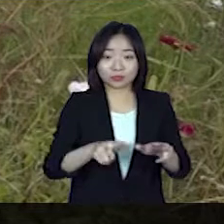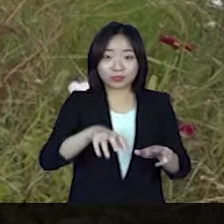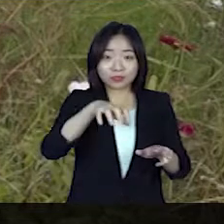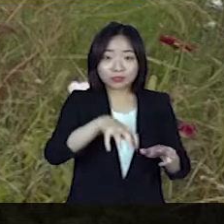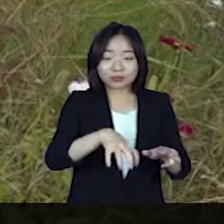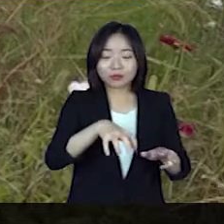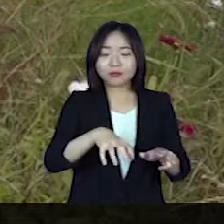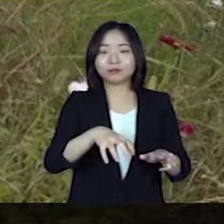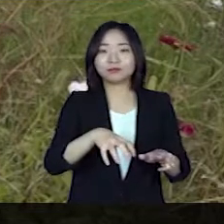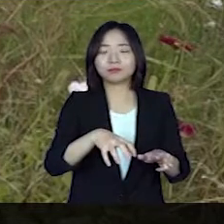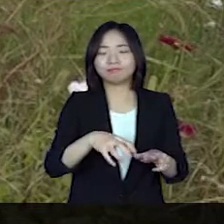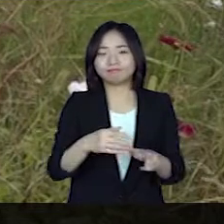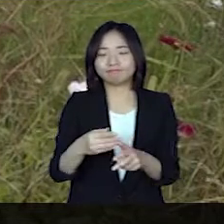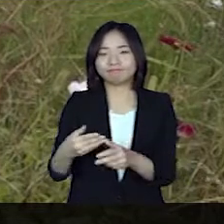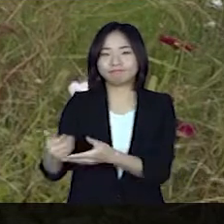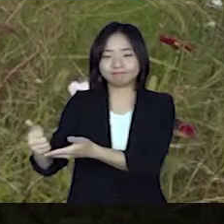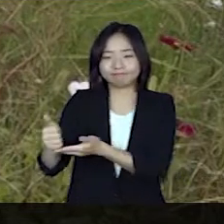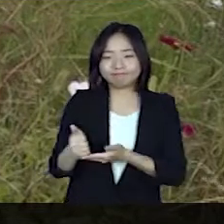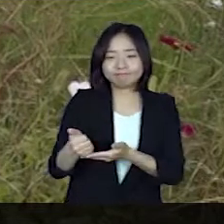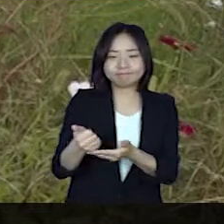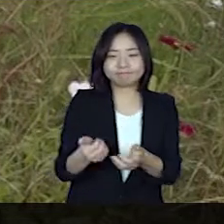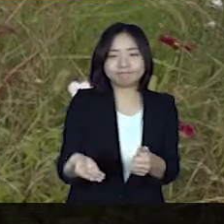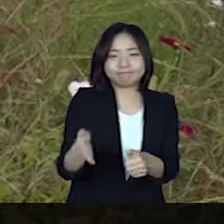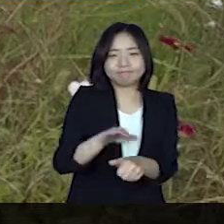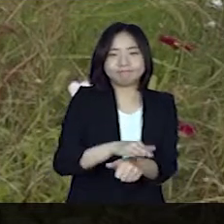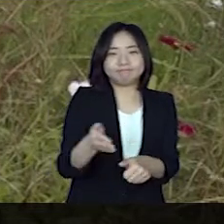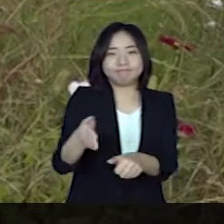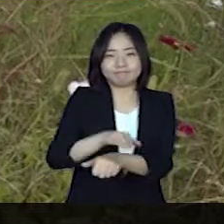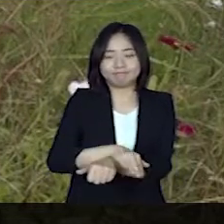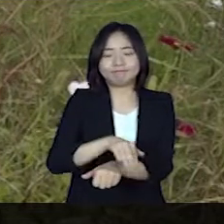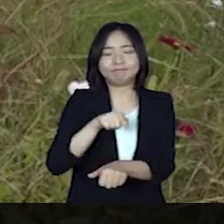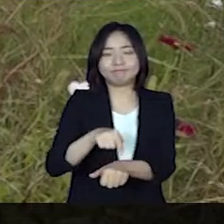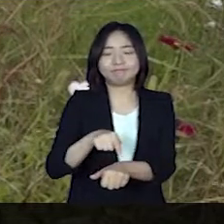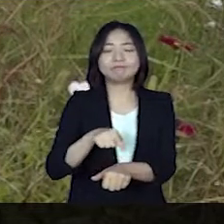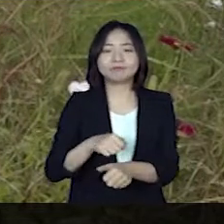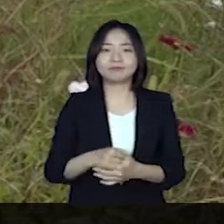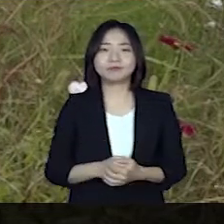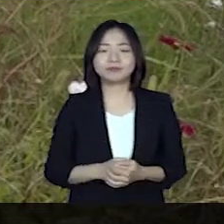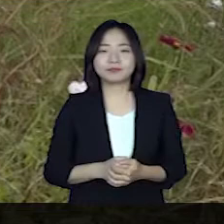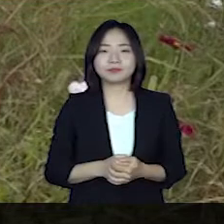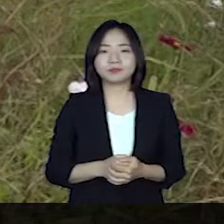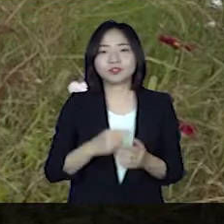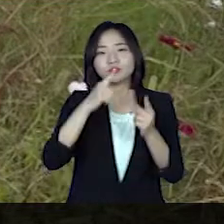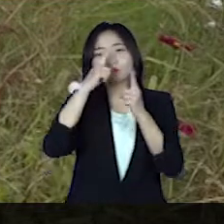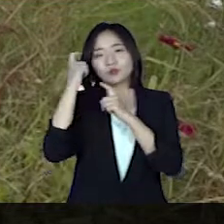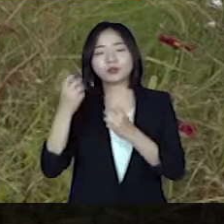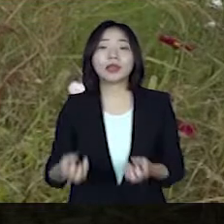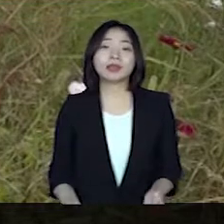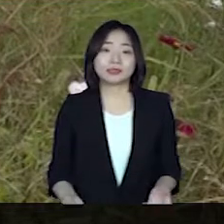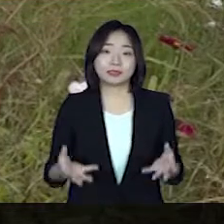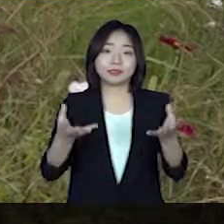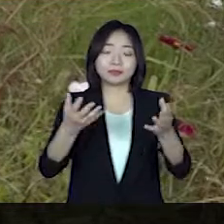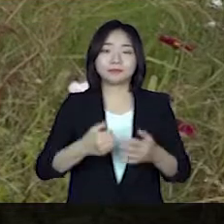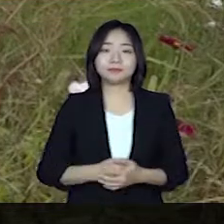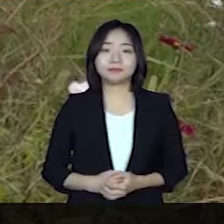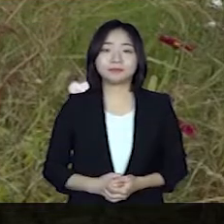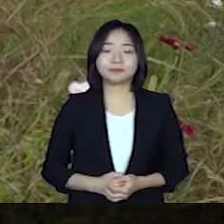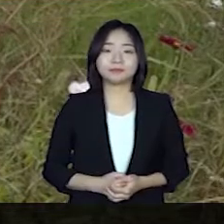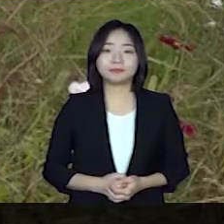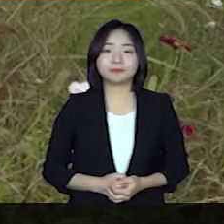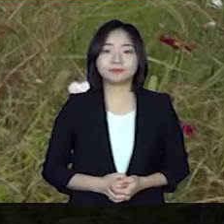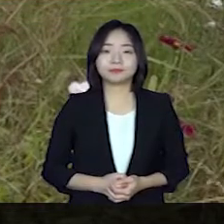한인 희생자의 유해를 봉안당에 안치하는 제7차 사할린 강제동원 한인 희생자 유해 봉안 추도 행사가